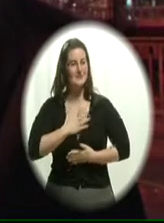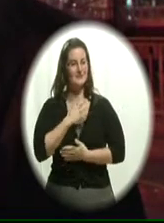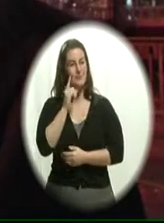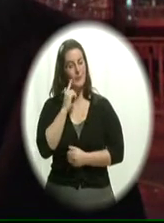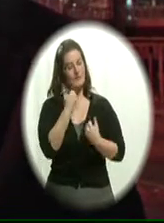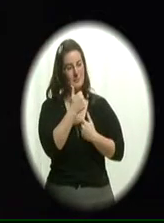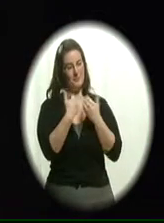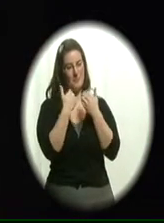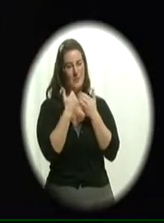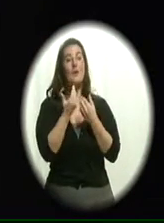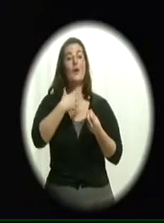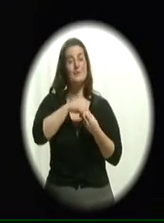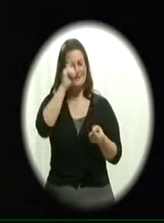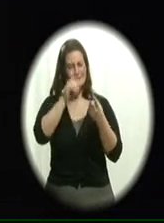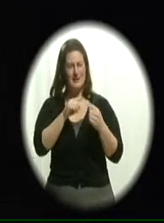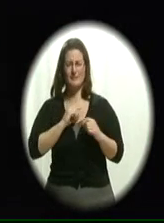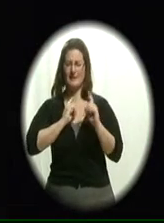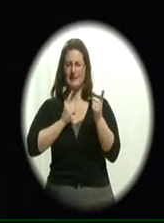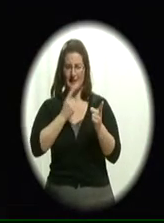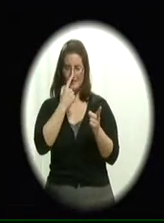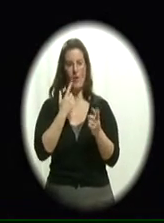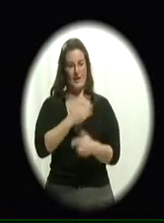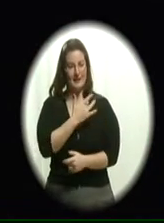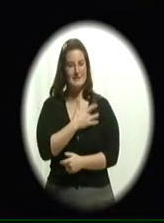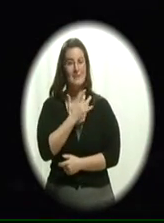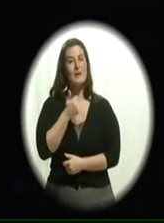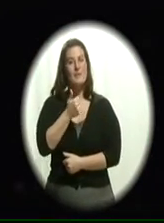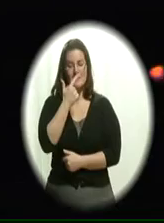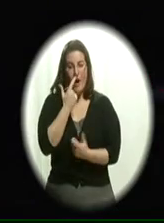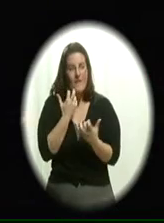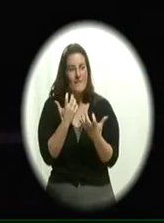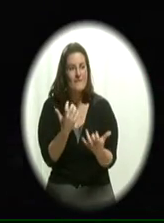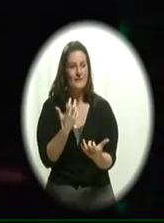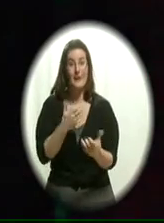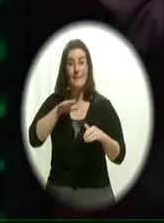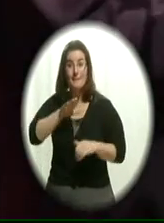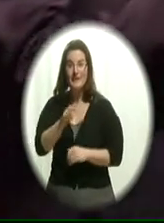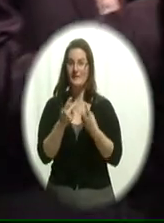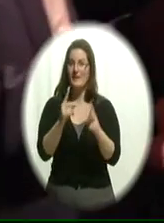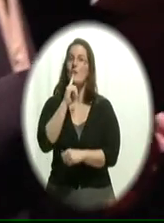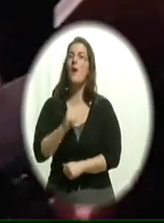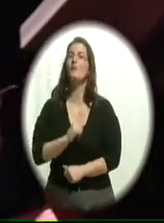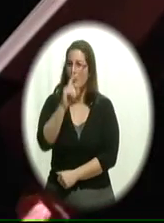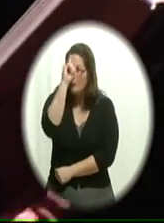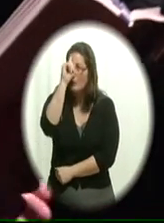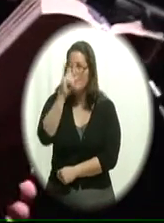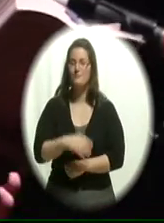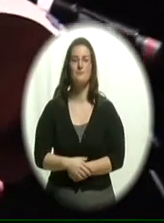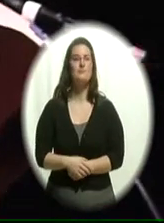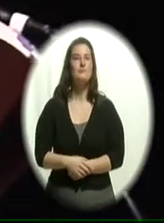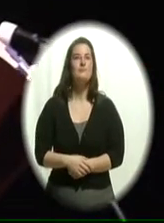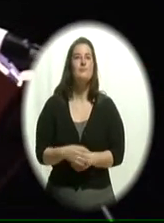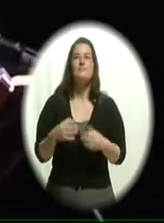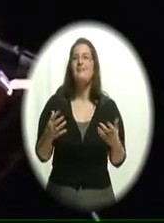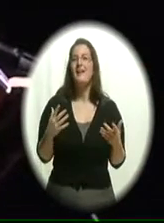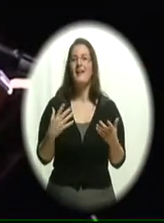demandais, mais aussi parce que le thème l'intéressait, parce que ça l'amusait, et que ça l'intéressait plus exactement d'en parler au Havre. Au Havre, on est une ville où le